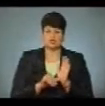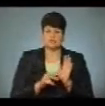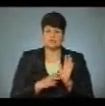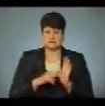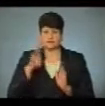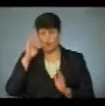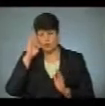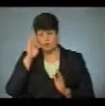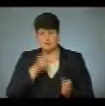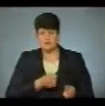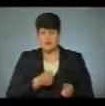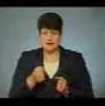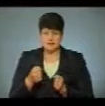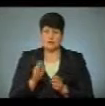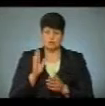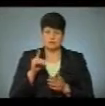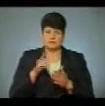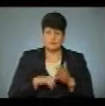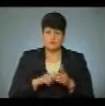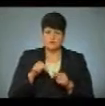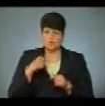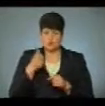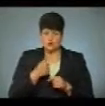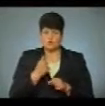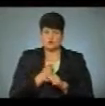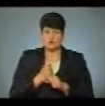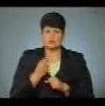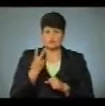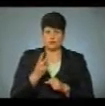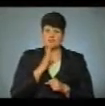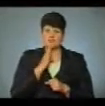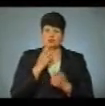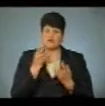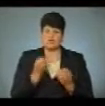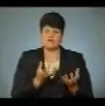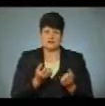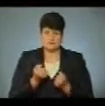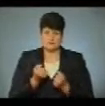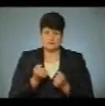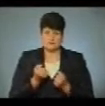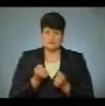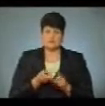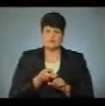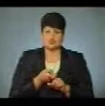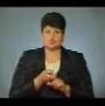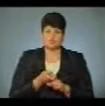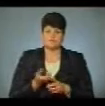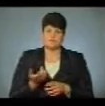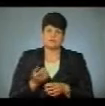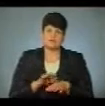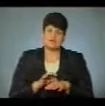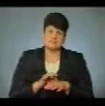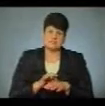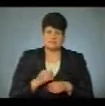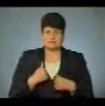нести, будемо надіятися. Ну і цього року ми зробили ще двох дівчаток взяли, бо в силу фізичних ми